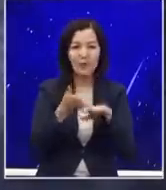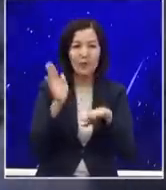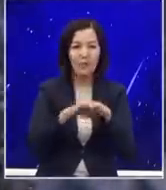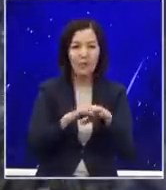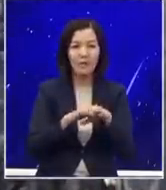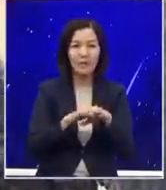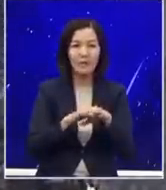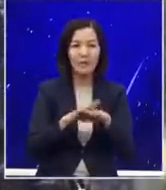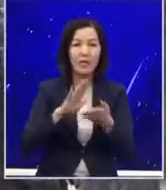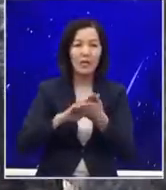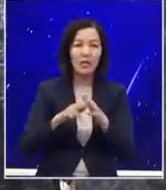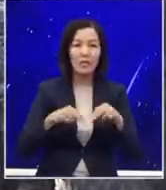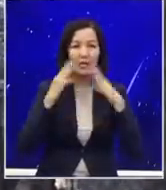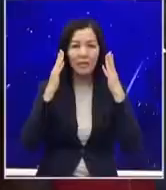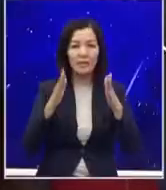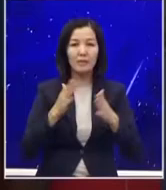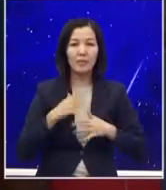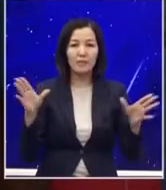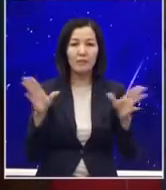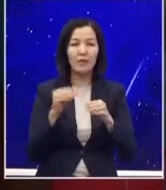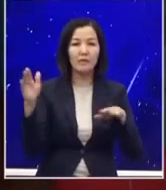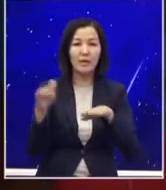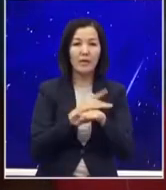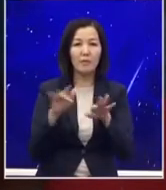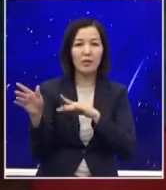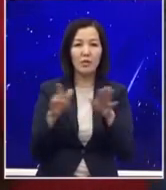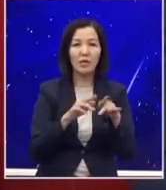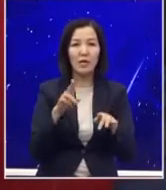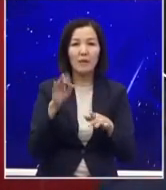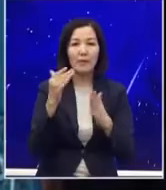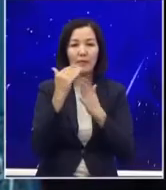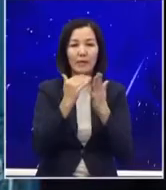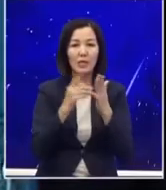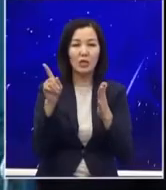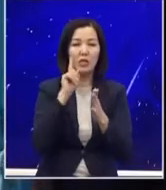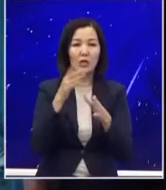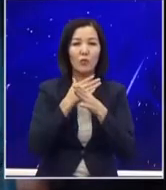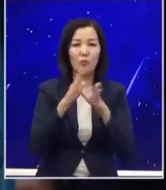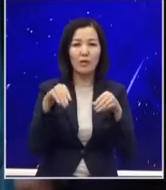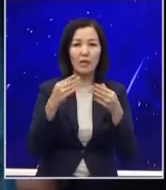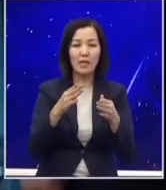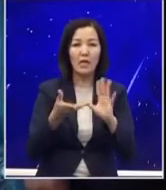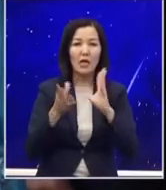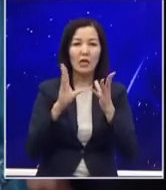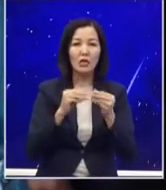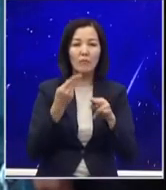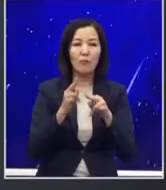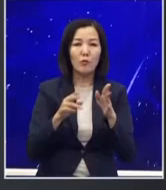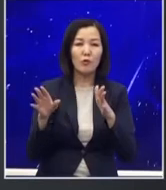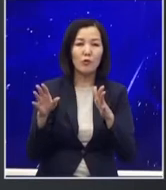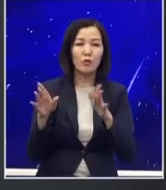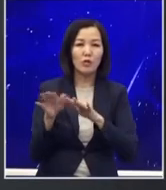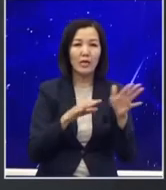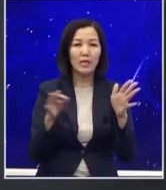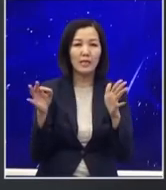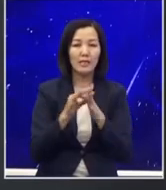Кейуананың жағдайын ескеріп, біз біргеміз қайырымдылық шарасы аясында пробация тізіміндегі жастар көмекке келді. Жалпы бұл шараның мақсаты